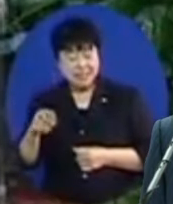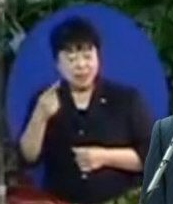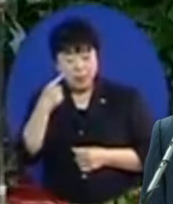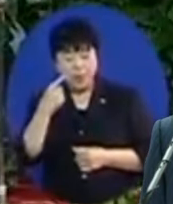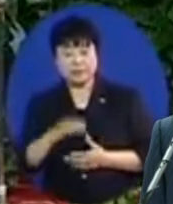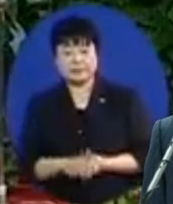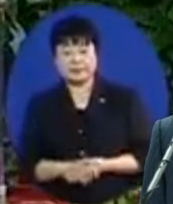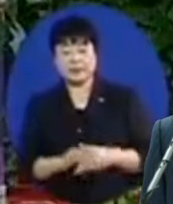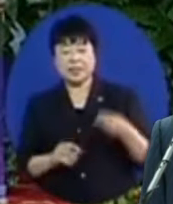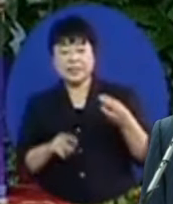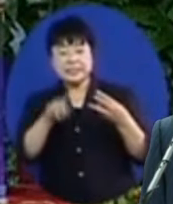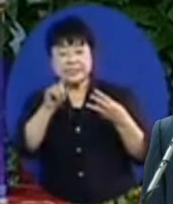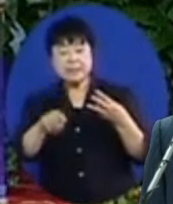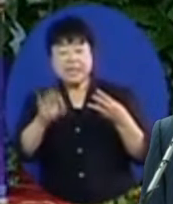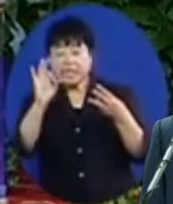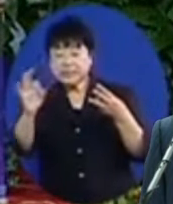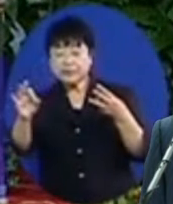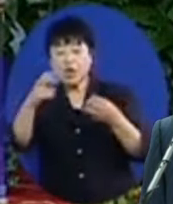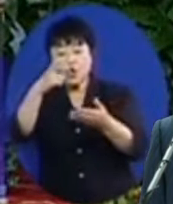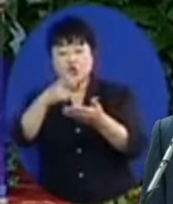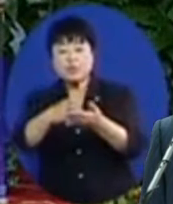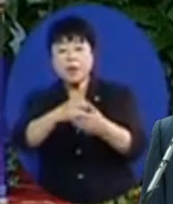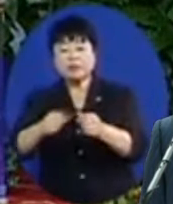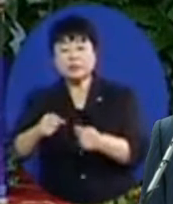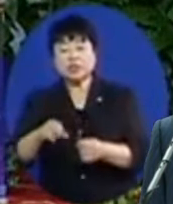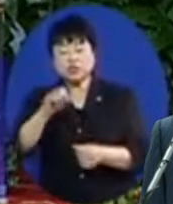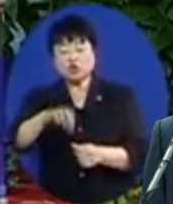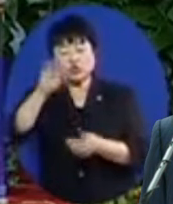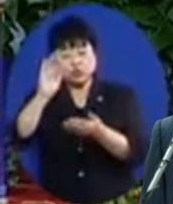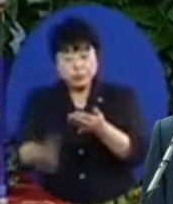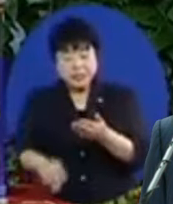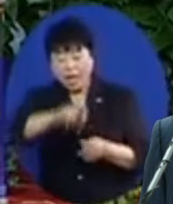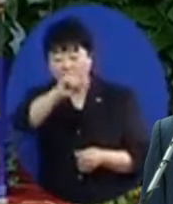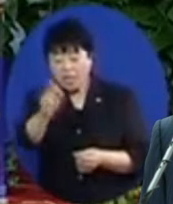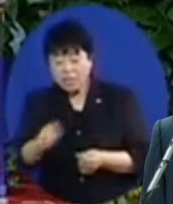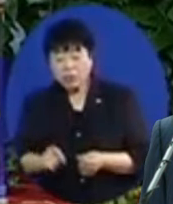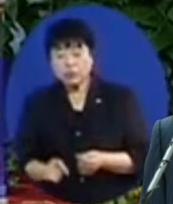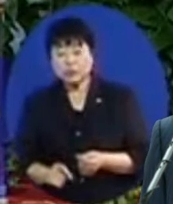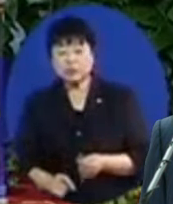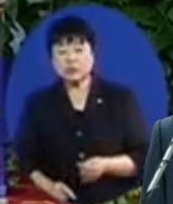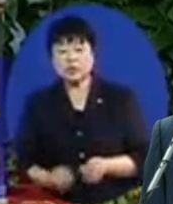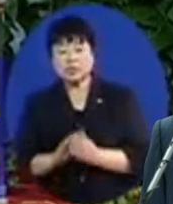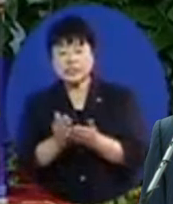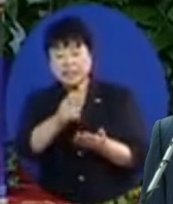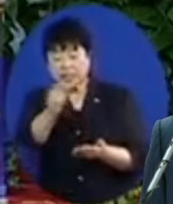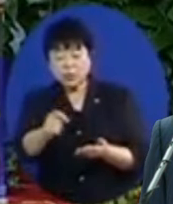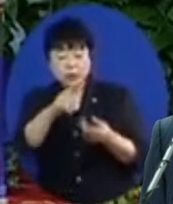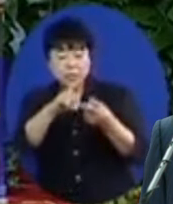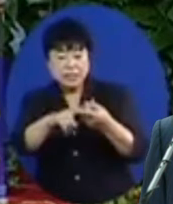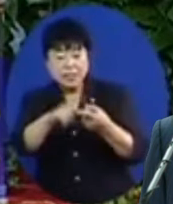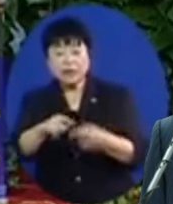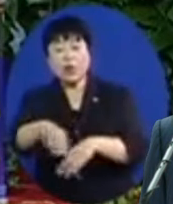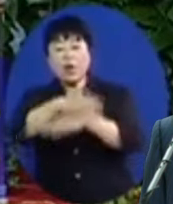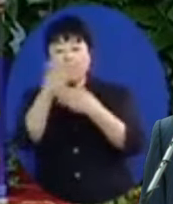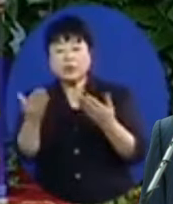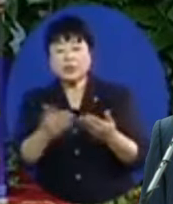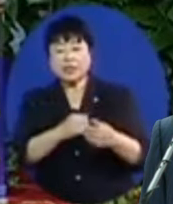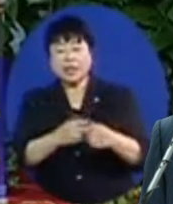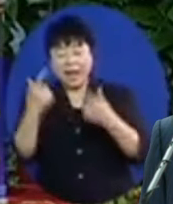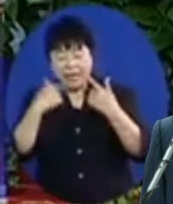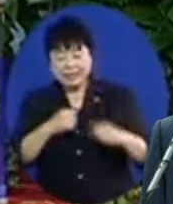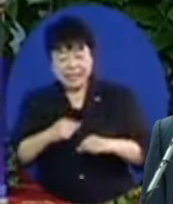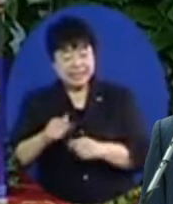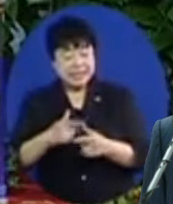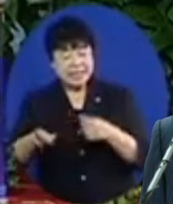10절로 11절에 무릇 율법 행위에 속한 자들은 저주 아래 있나니 기록된 바 누구든지 율법책에 기록된 대로 모든 일을 항상